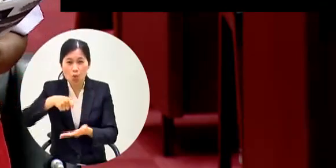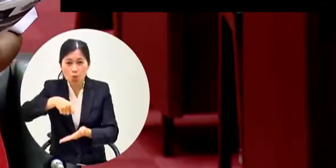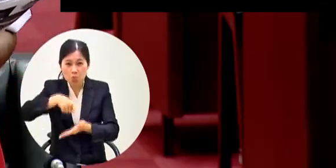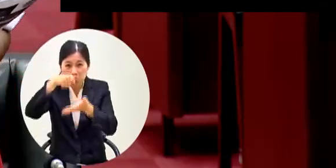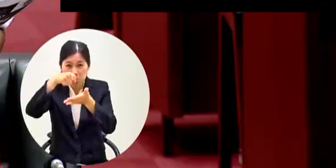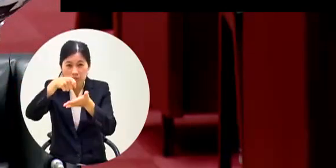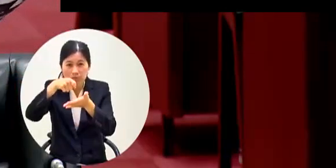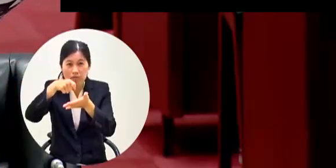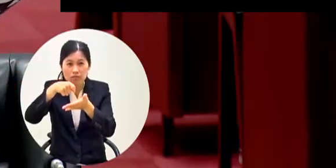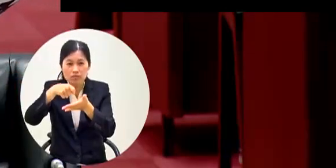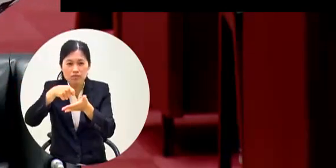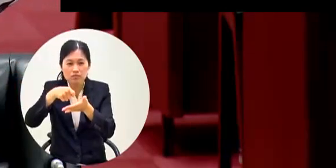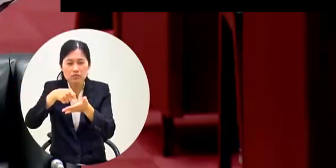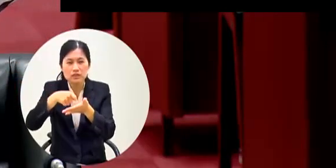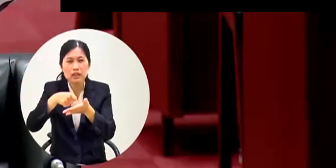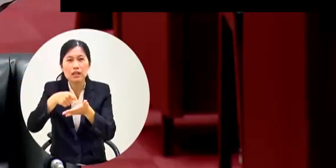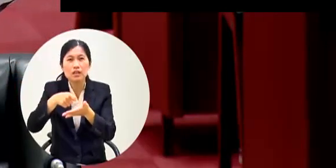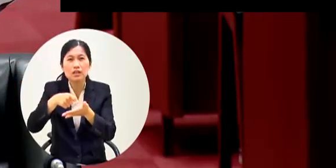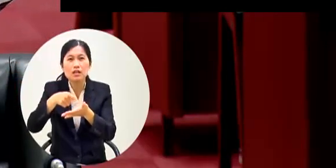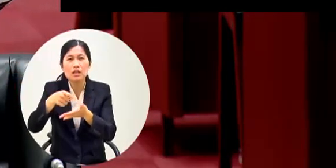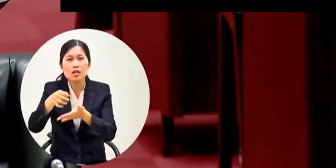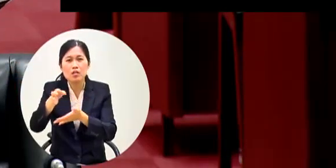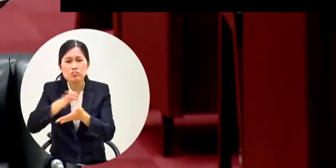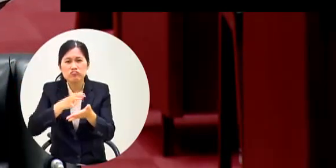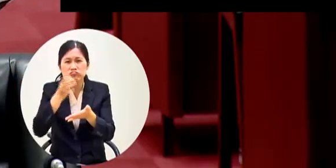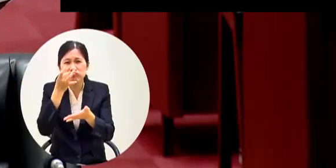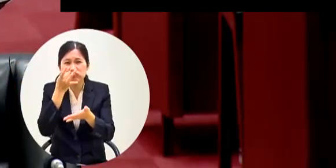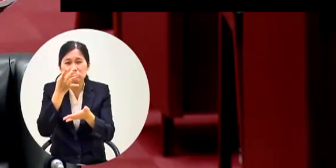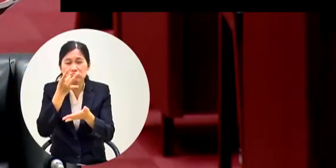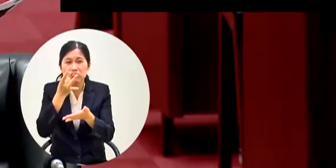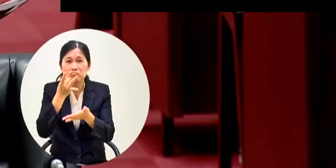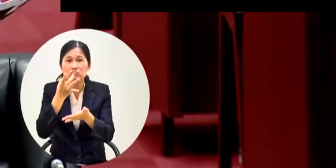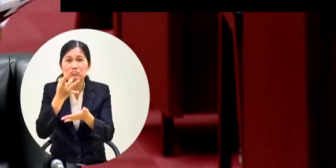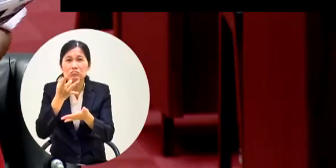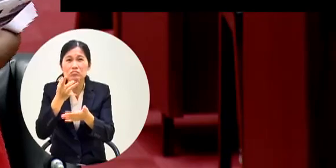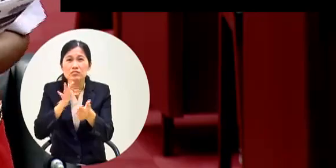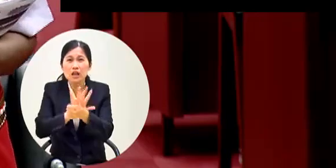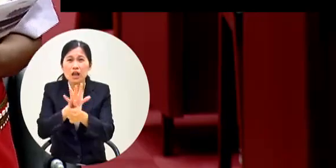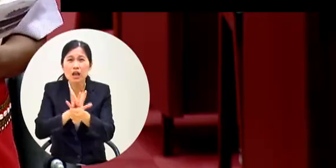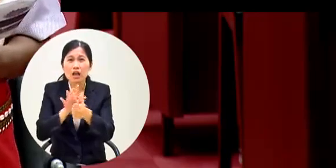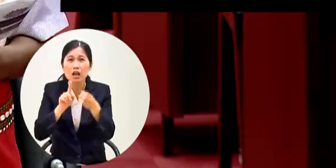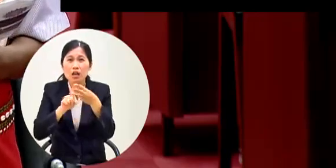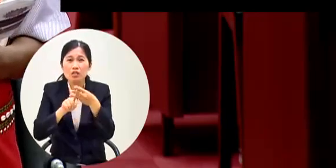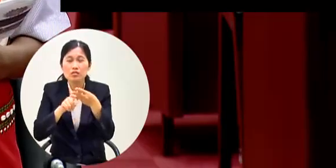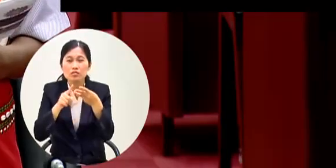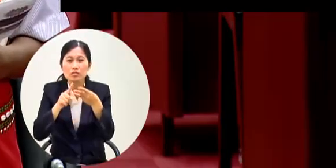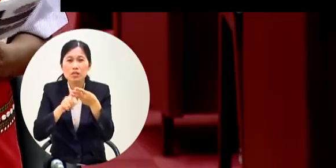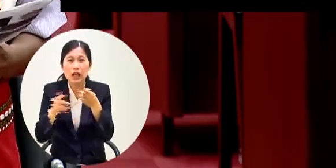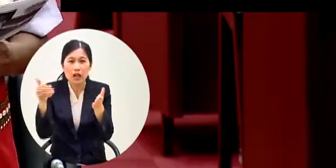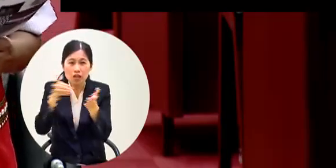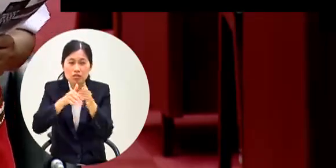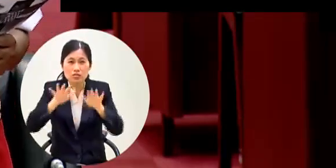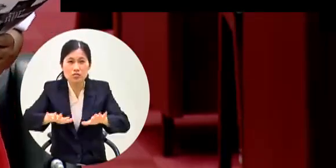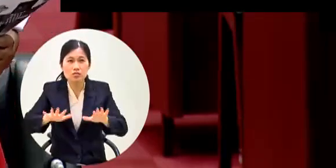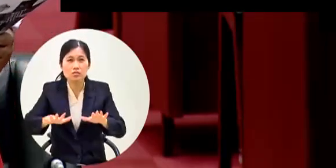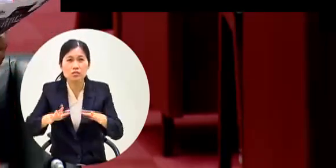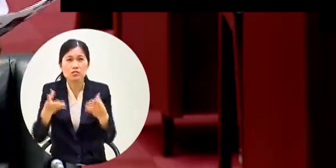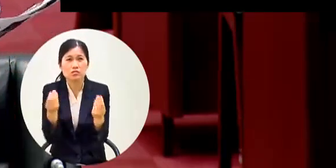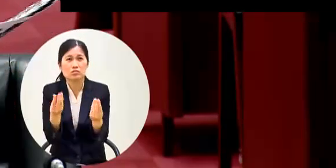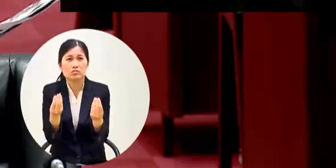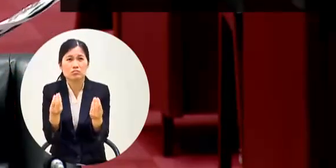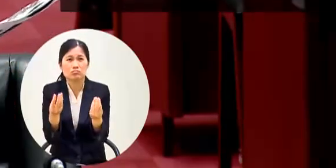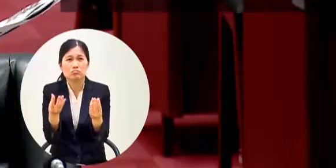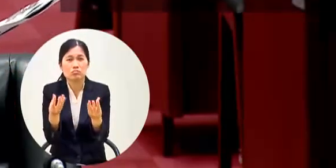请问局长，第一次的临时会本席去提到滞销